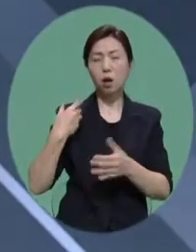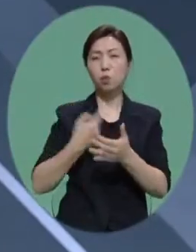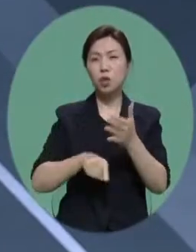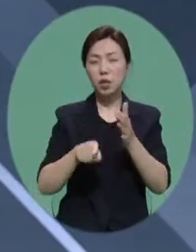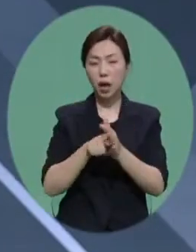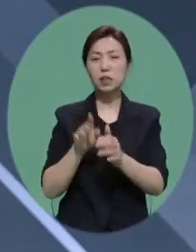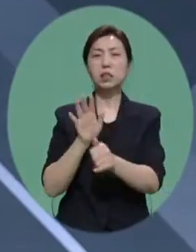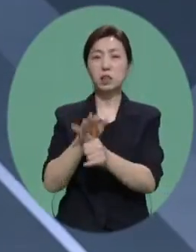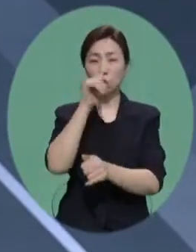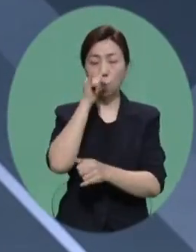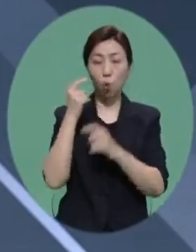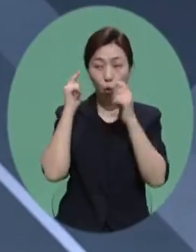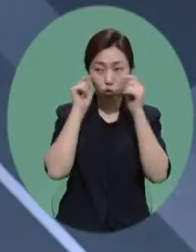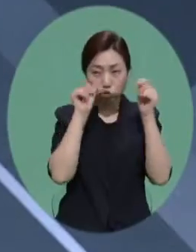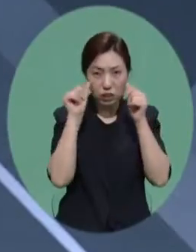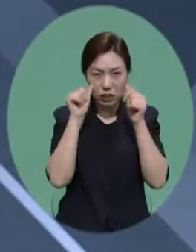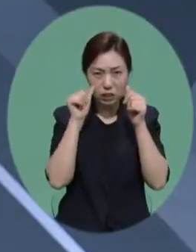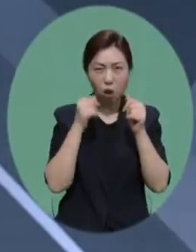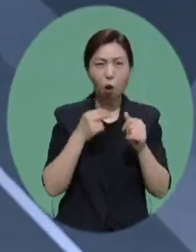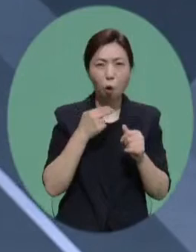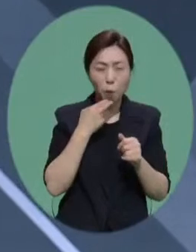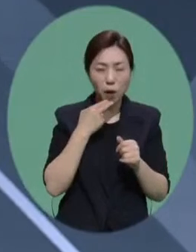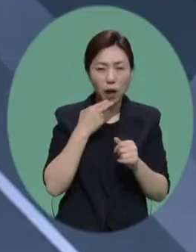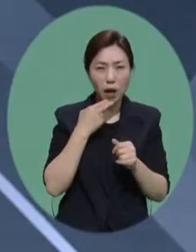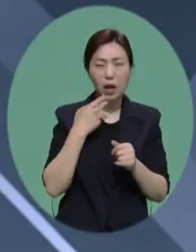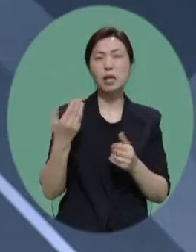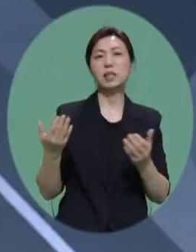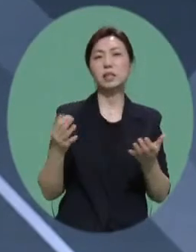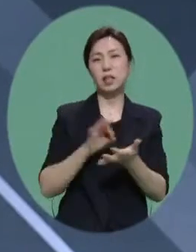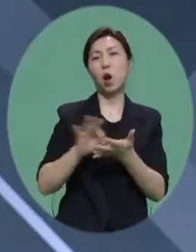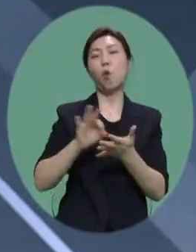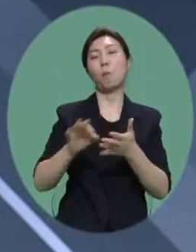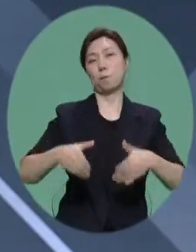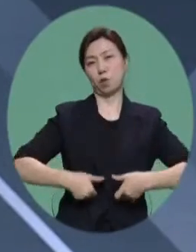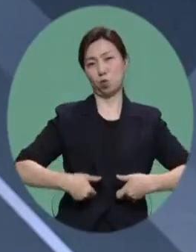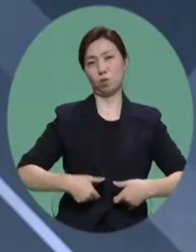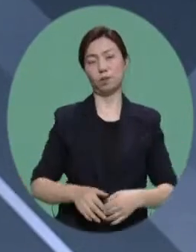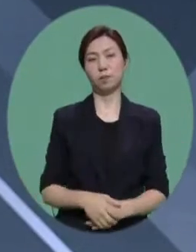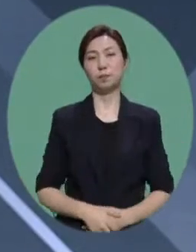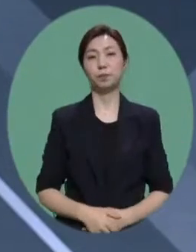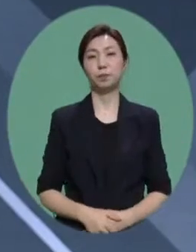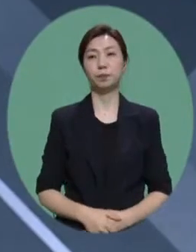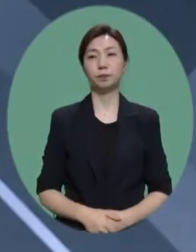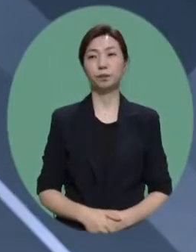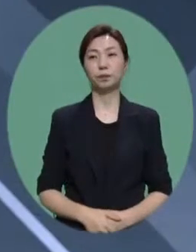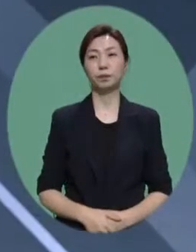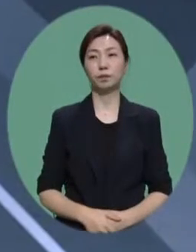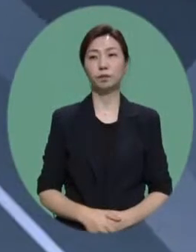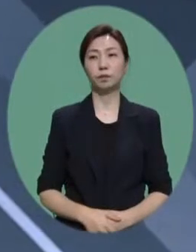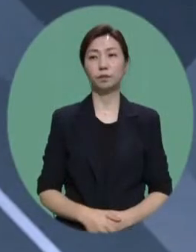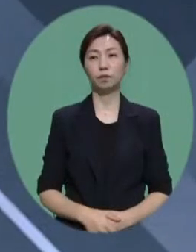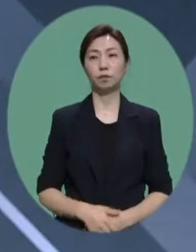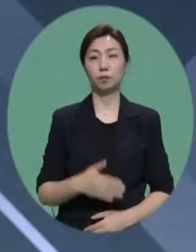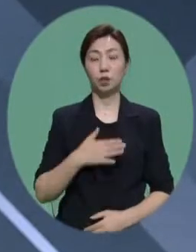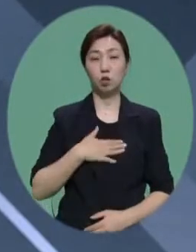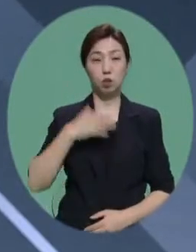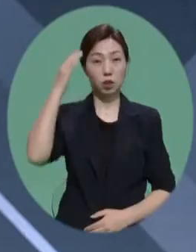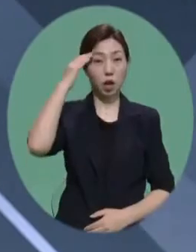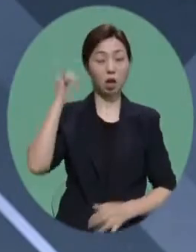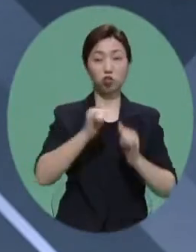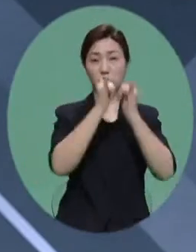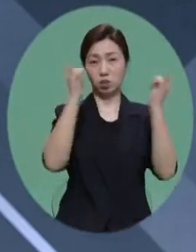드리고요 강제와 뭐지 혁신해 라는 말씀을 드리겠습니다 아 저는 우리 사회의 구조적